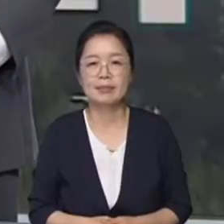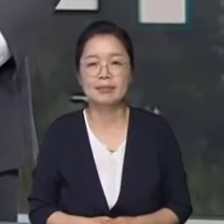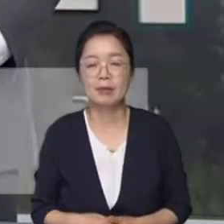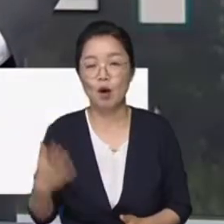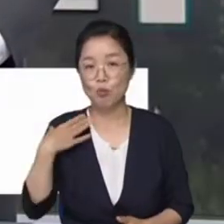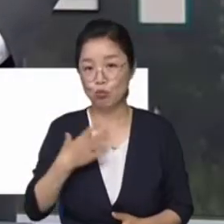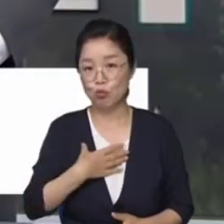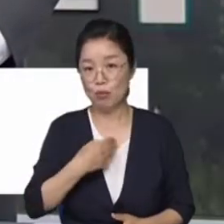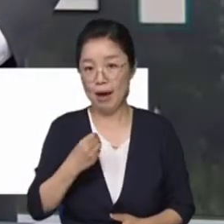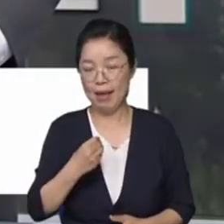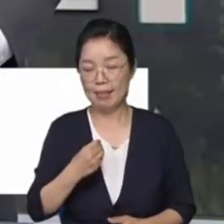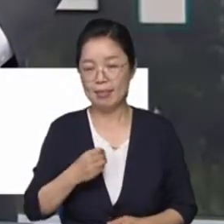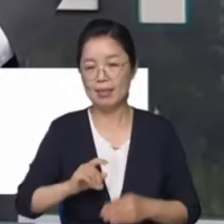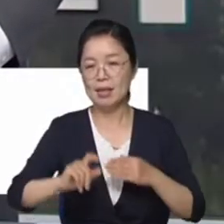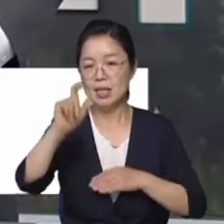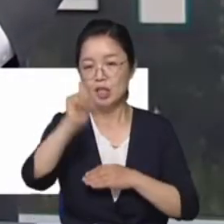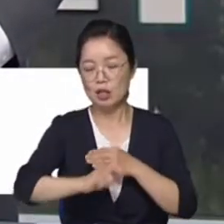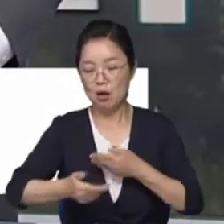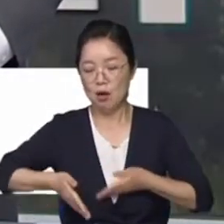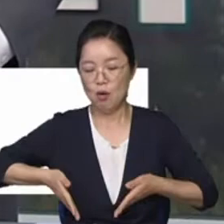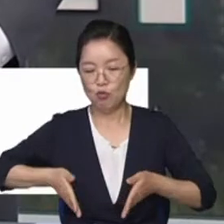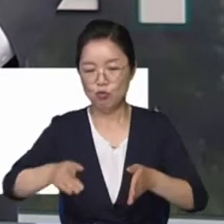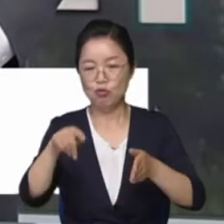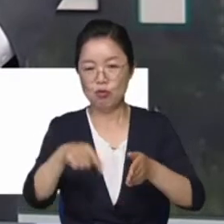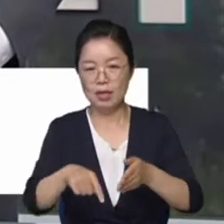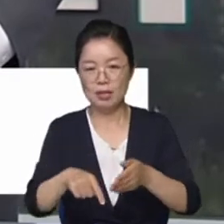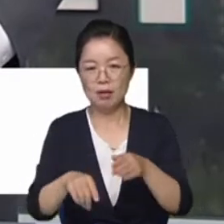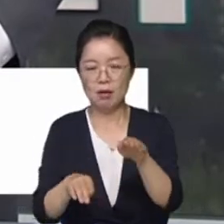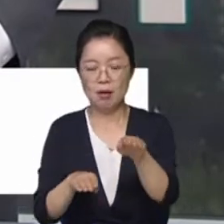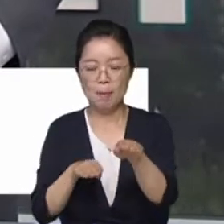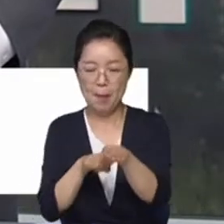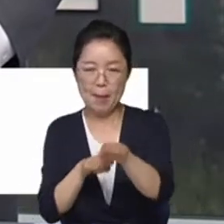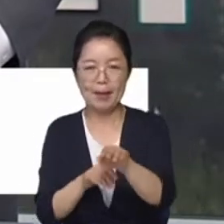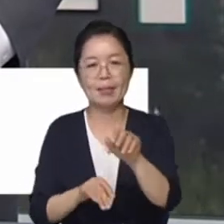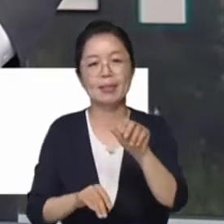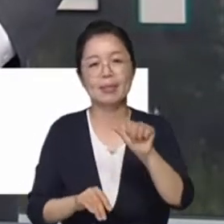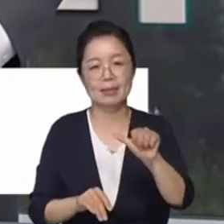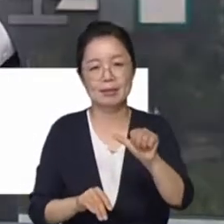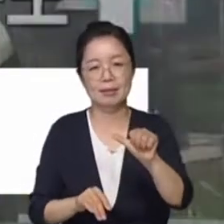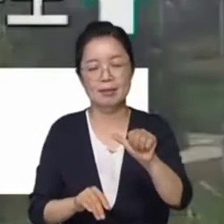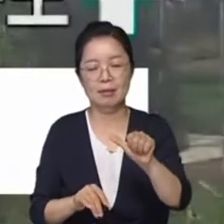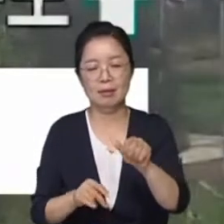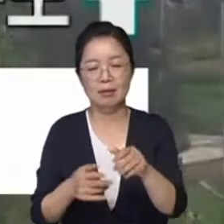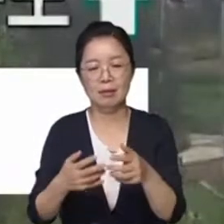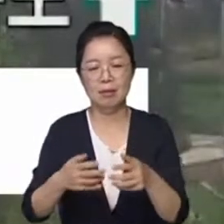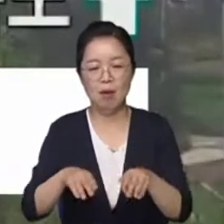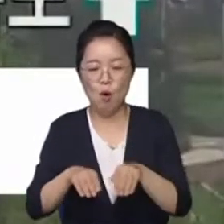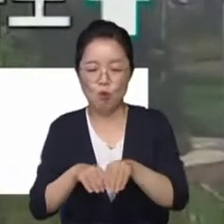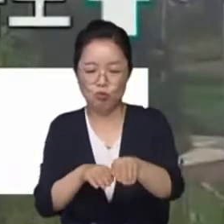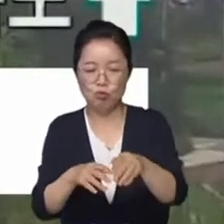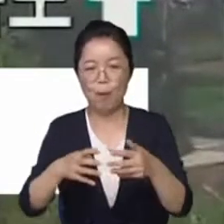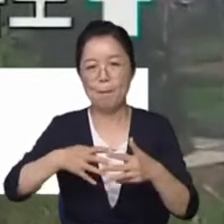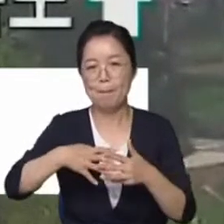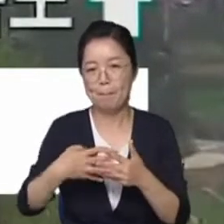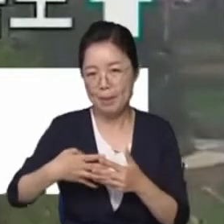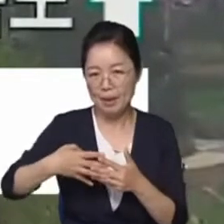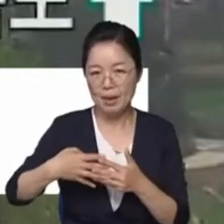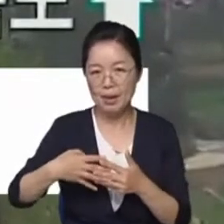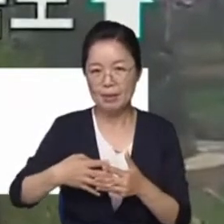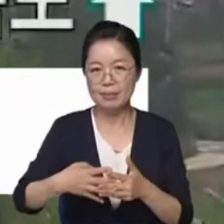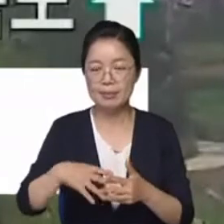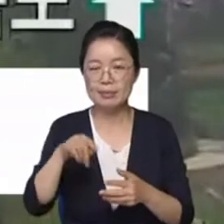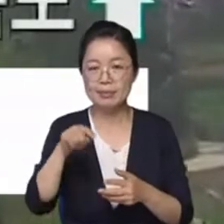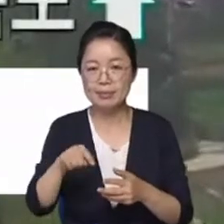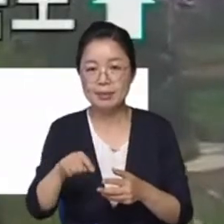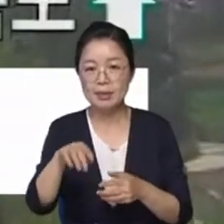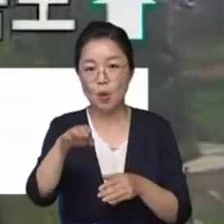무안 서해안 고속도로에서 차량 5대가 연이어 추돌하며 교통 정체가 빚어졌습니다. 오늘 오전 10시 40분쯤